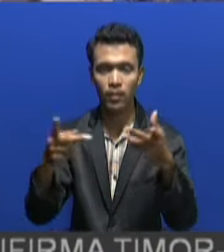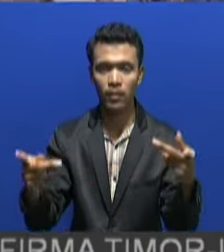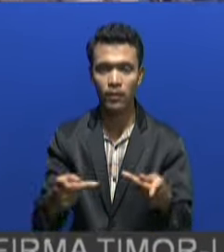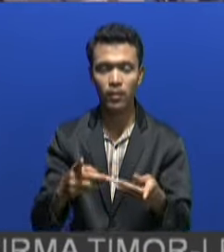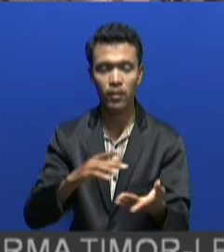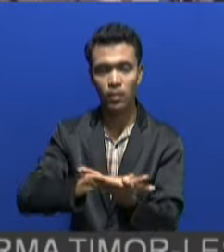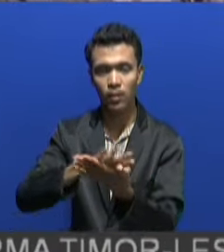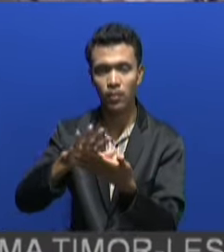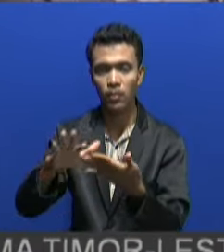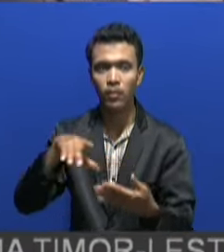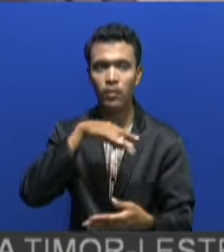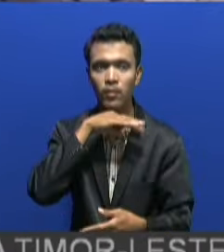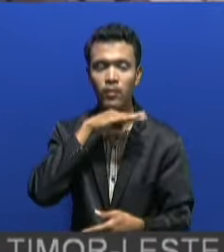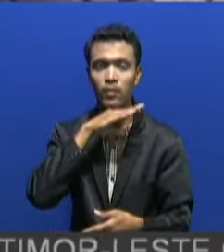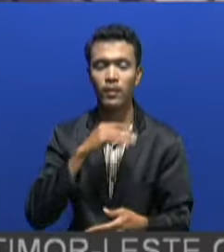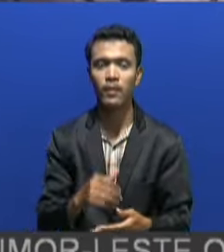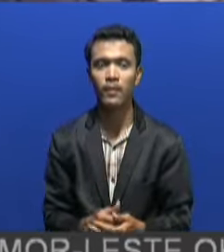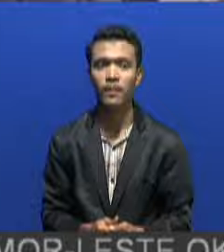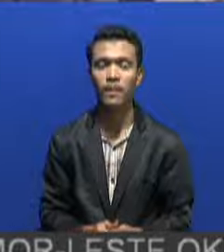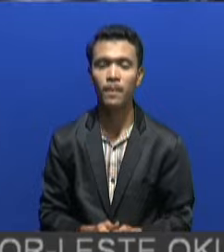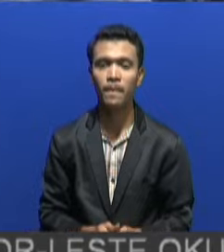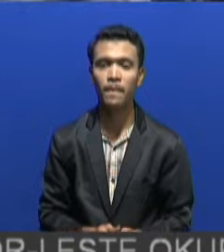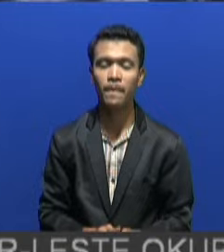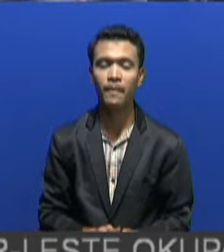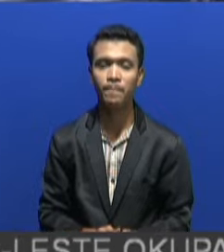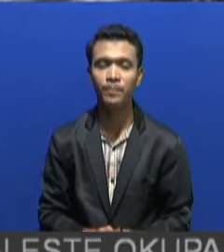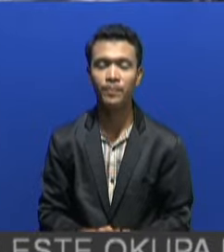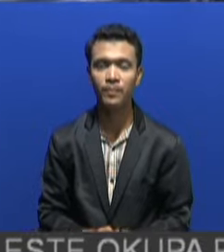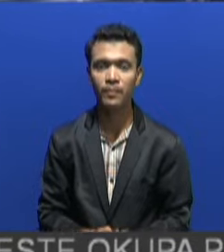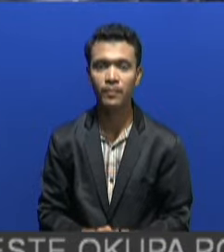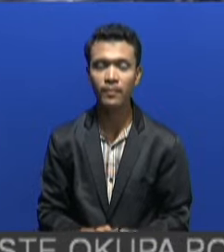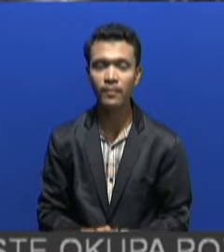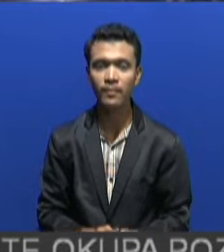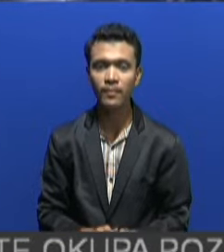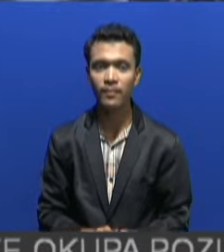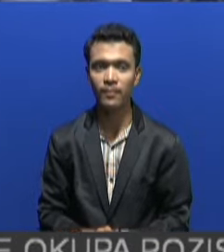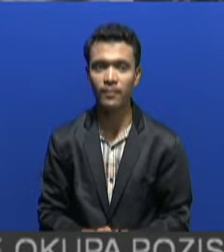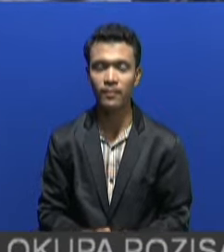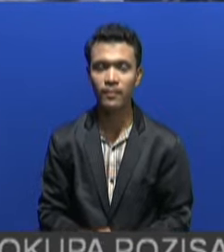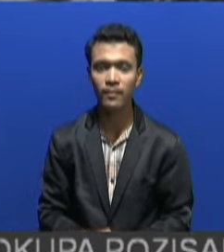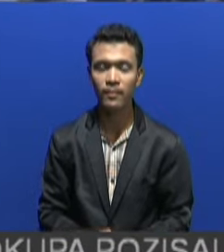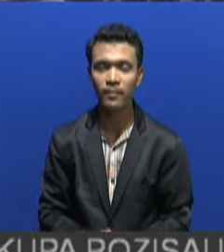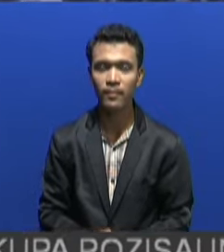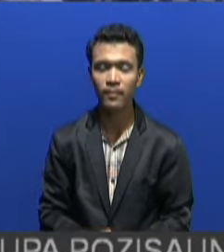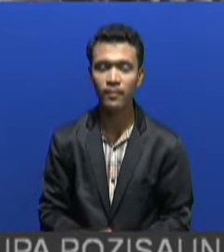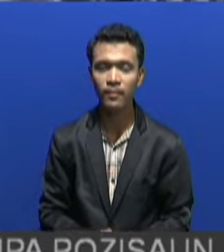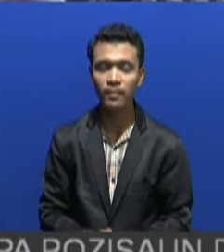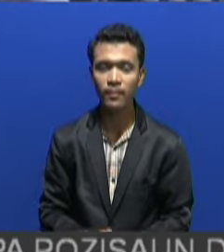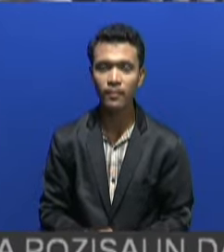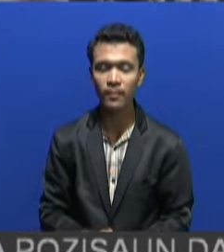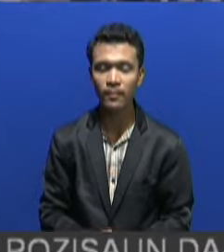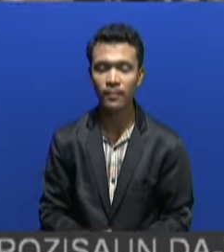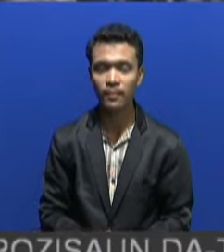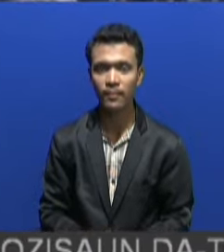raut nafatin foer sirne be maka kum dari sira mai soe iha fatin lisu sirne yo vintis no telespectadores radio televisão timor leste